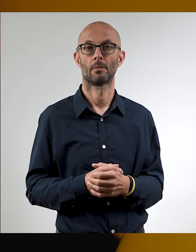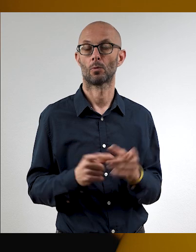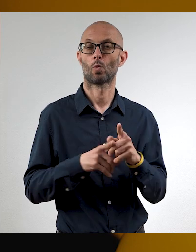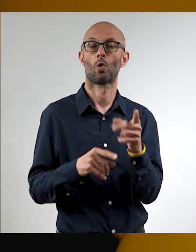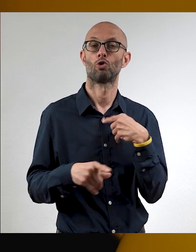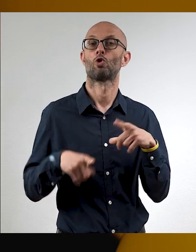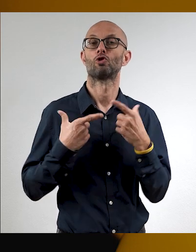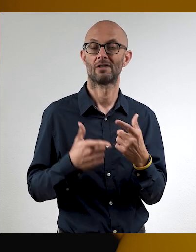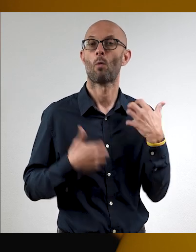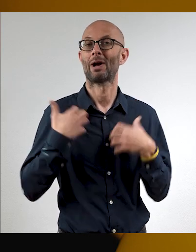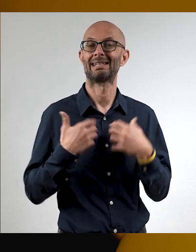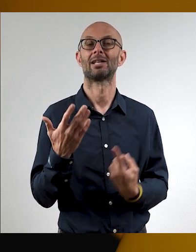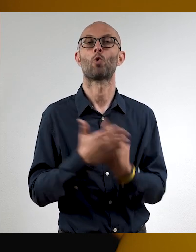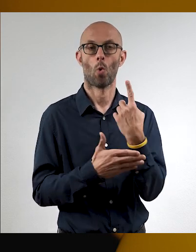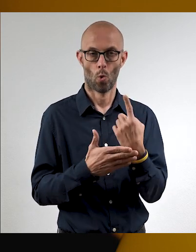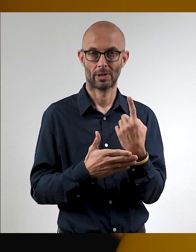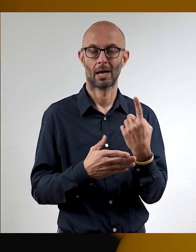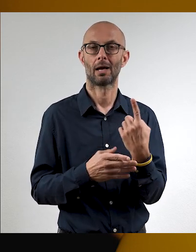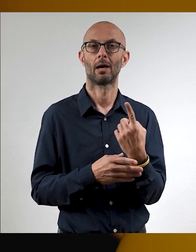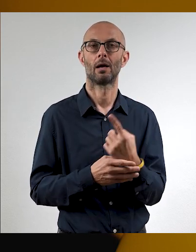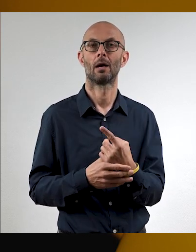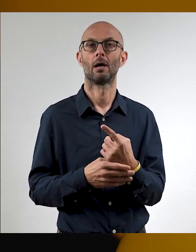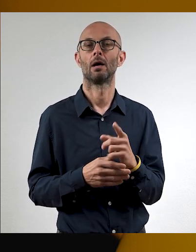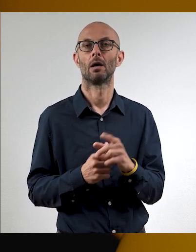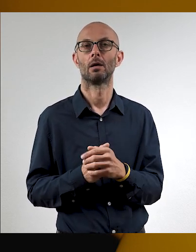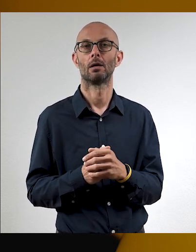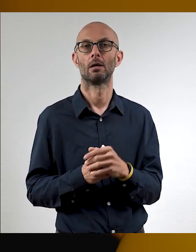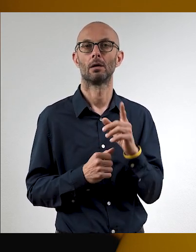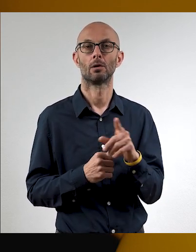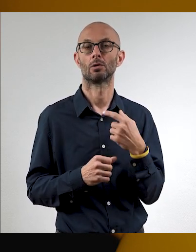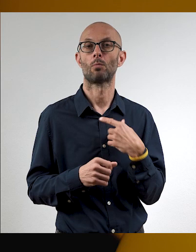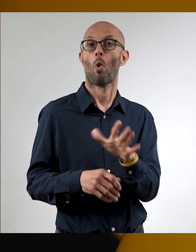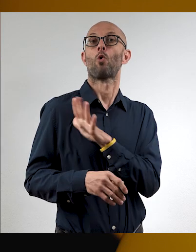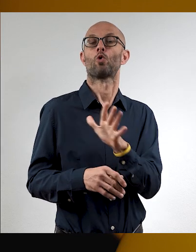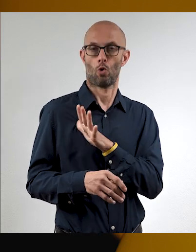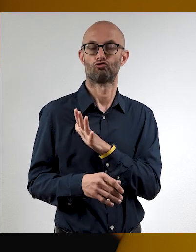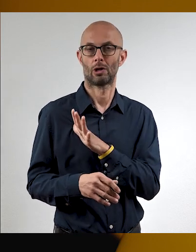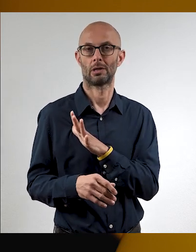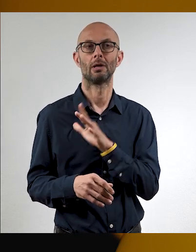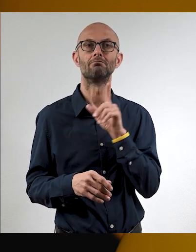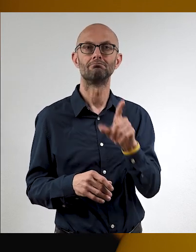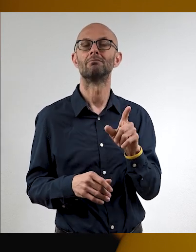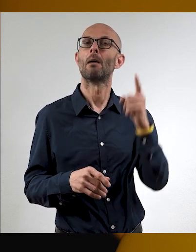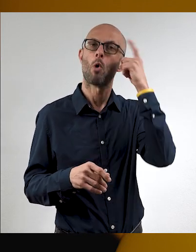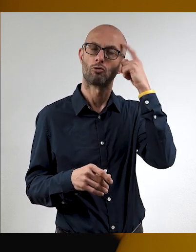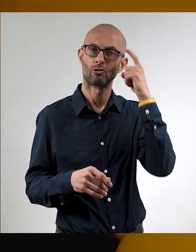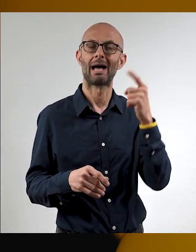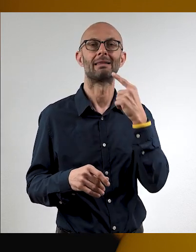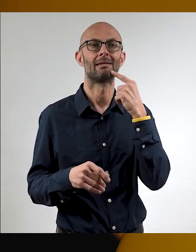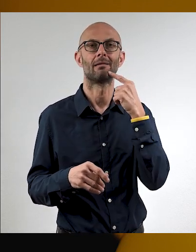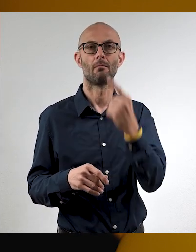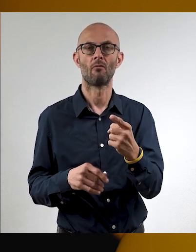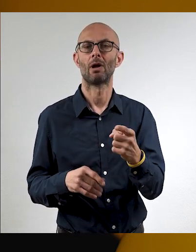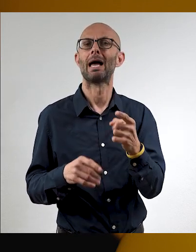Ko doživimo krizni dogodek in ko smo ogroženi, takrat možgani